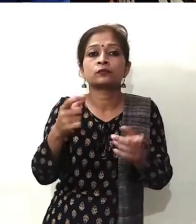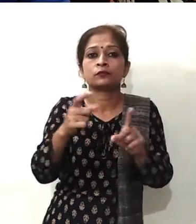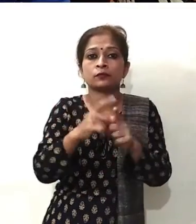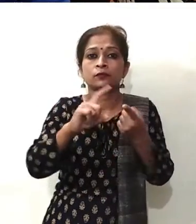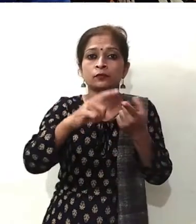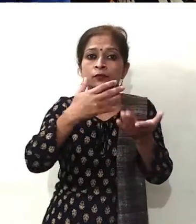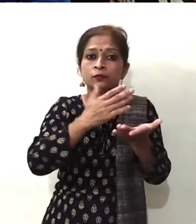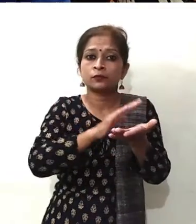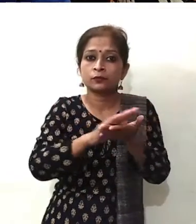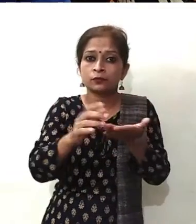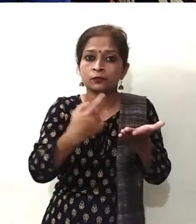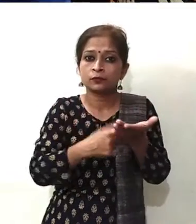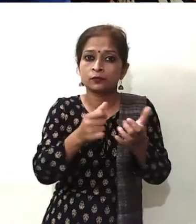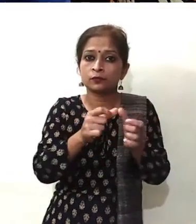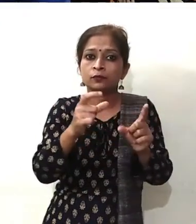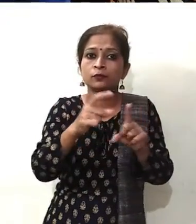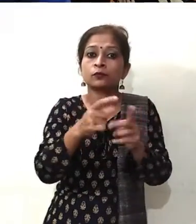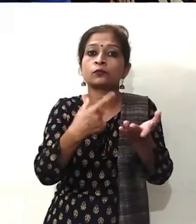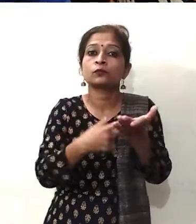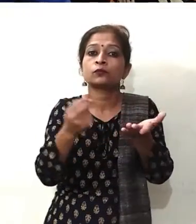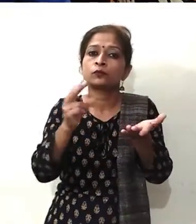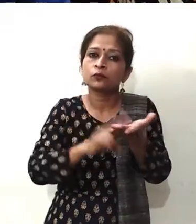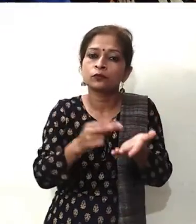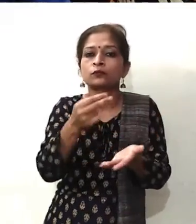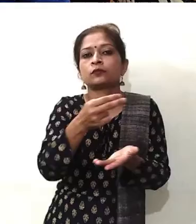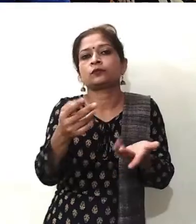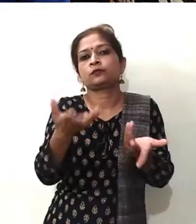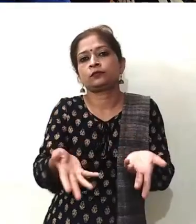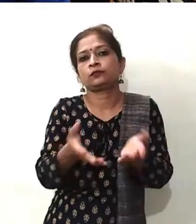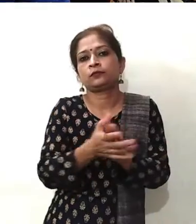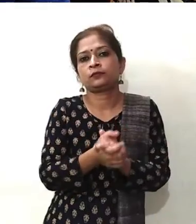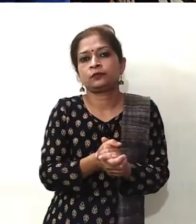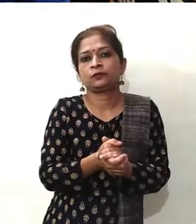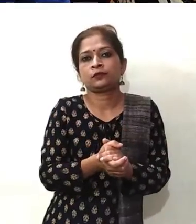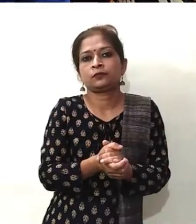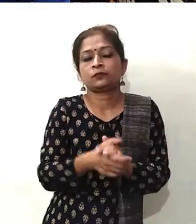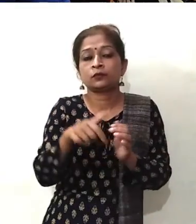गया। ये कहानी कुछ आगे इस तरह से बढ़ती है कि